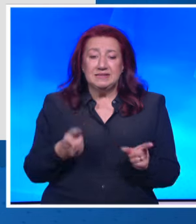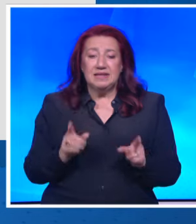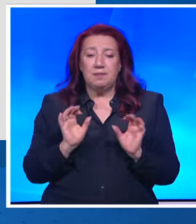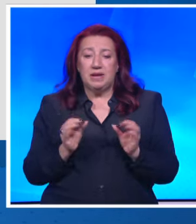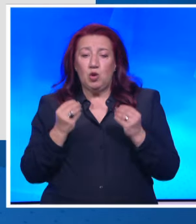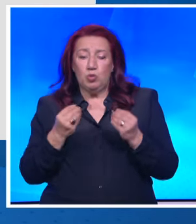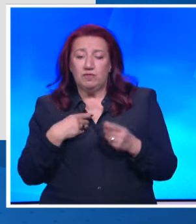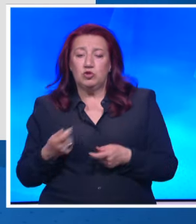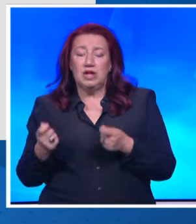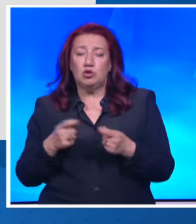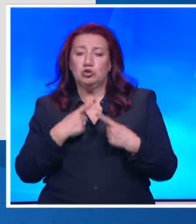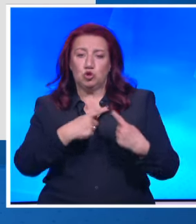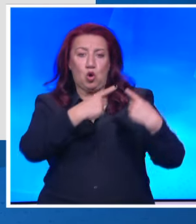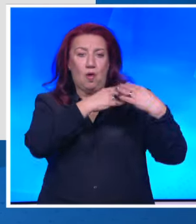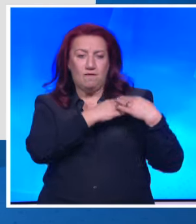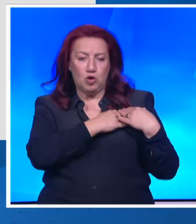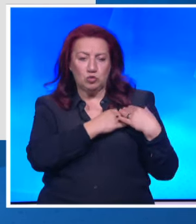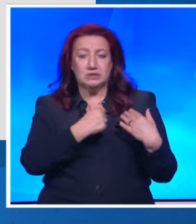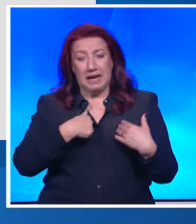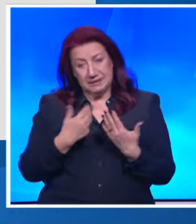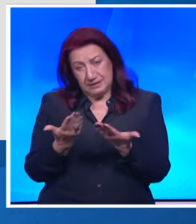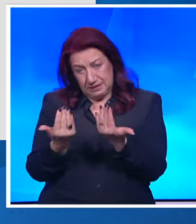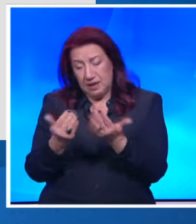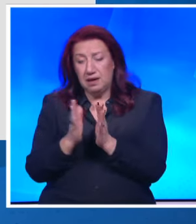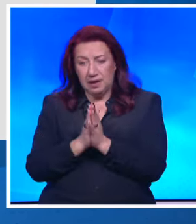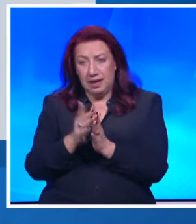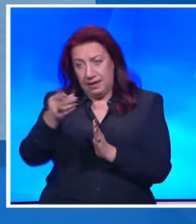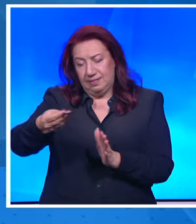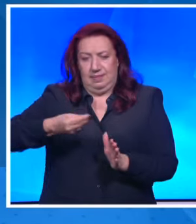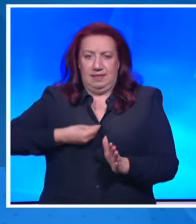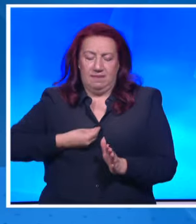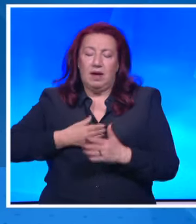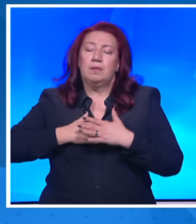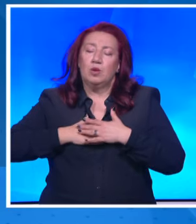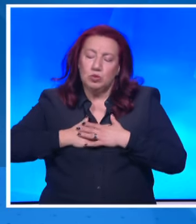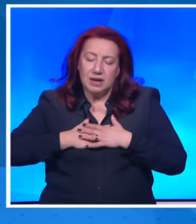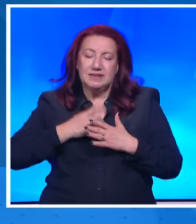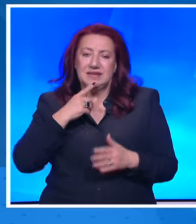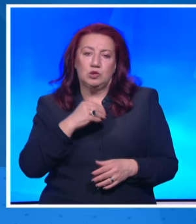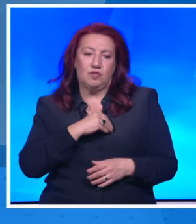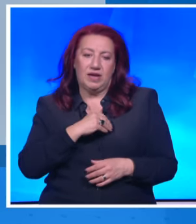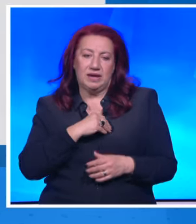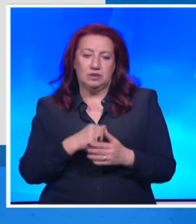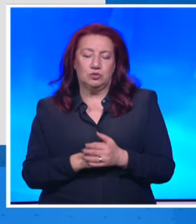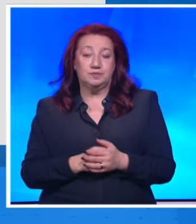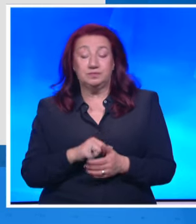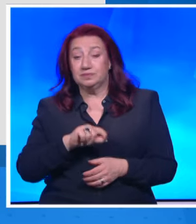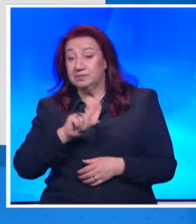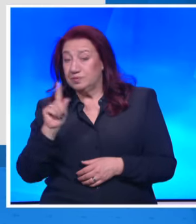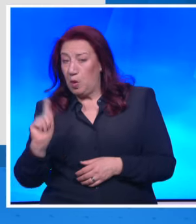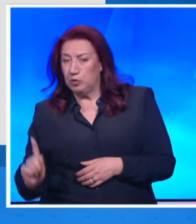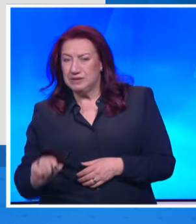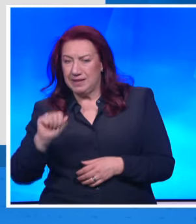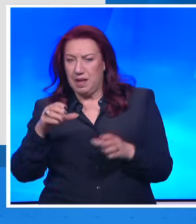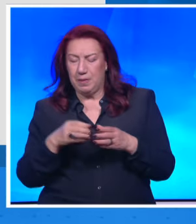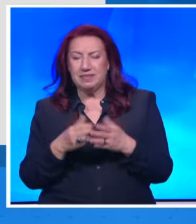поисках и вие ми я дадохте. За което ви благодаря. Заради доверието. А изненадата на вота, партия Величие се обърна към